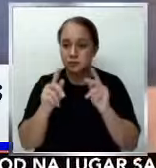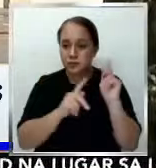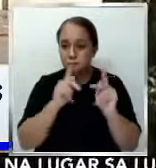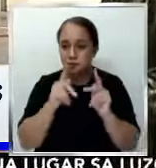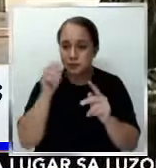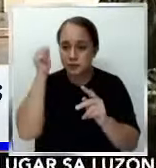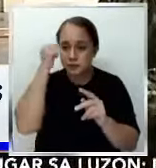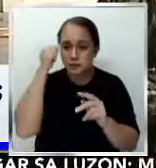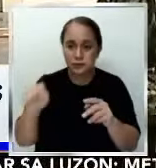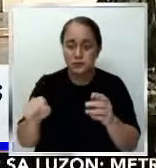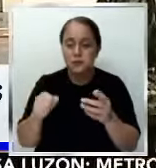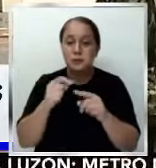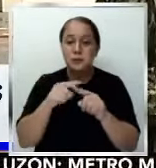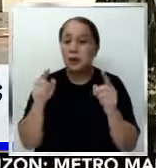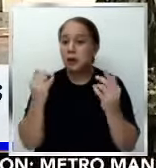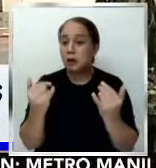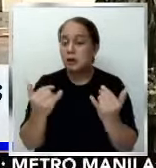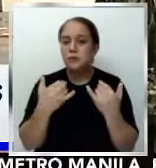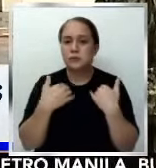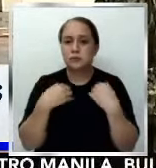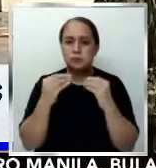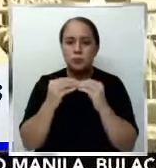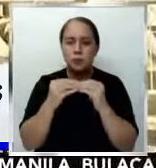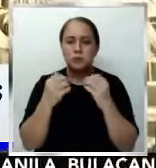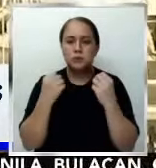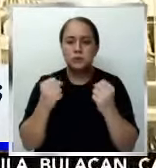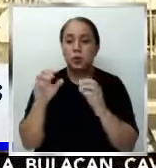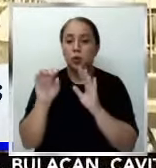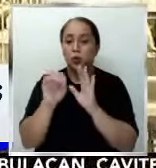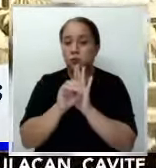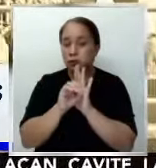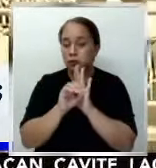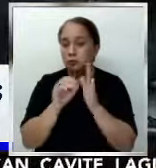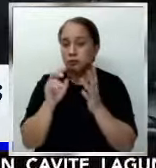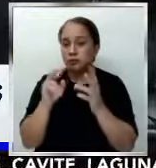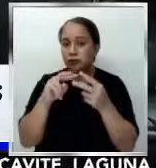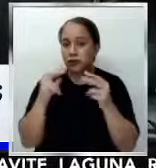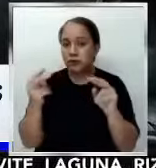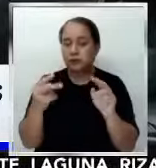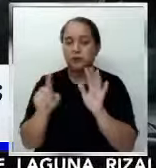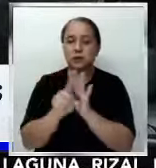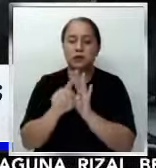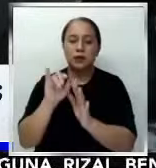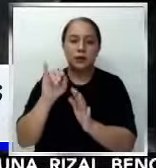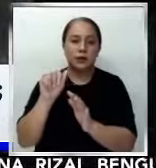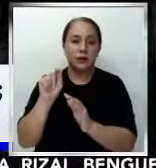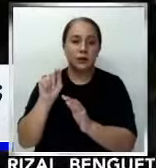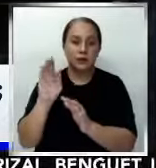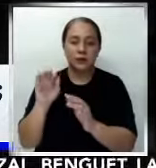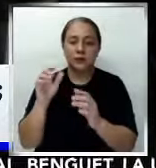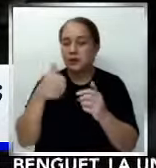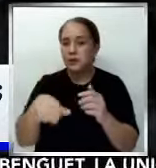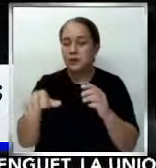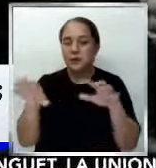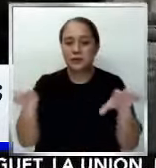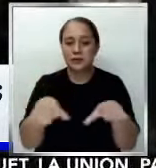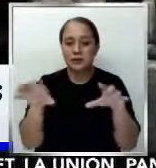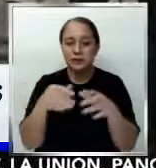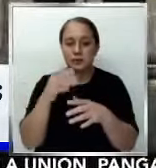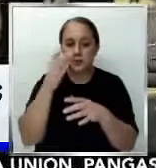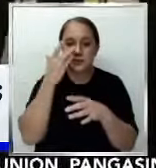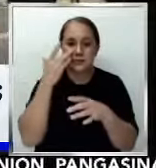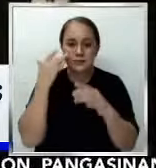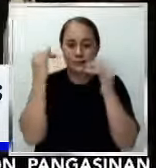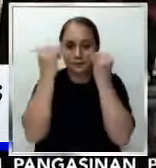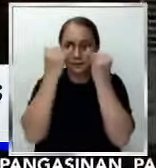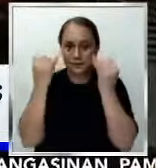Ngayong taon, sa gitna ng mas nakakahawang Omicron variant, pinagbawalan ng IATF ang anumang aktibidad sa pagdiriwang ng itim na Nazareno kahit